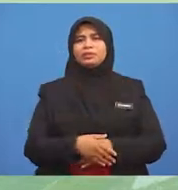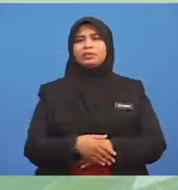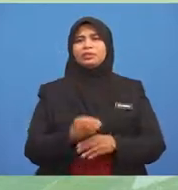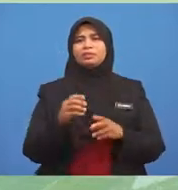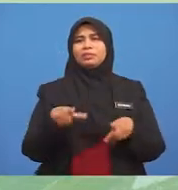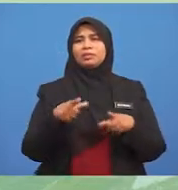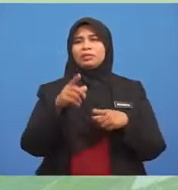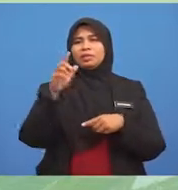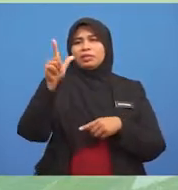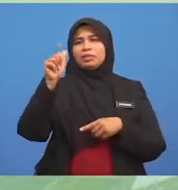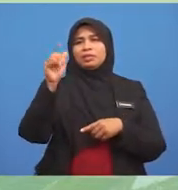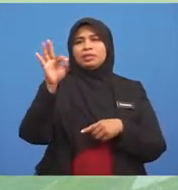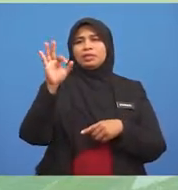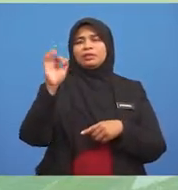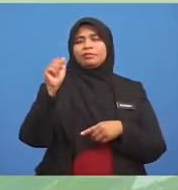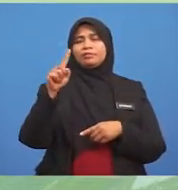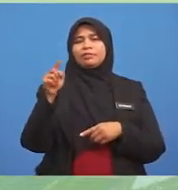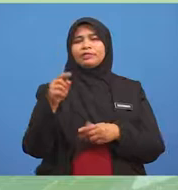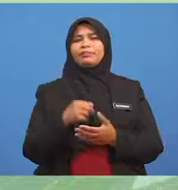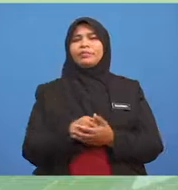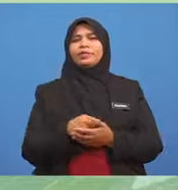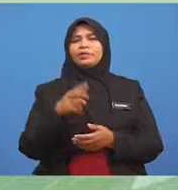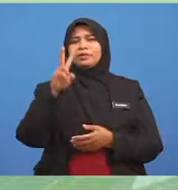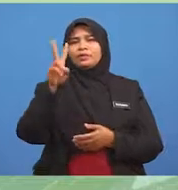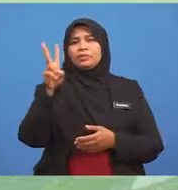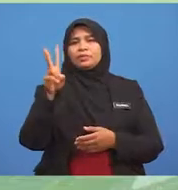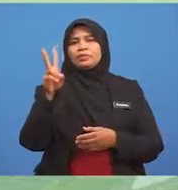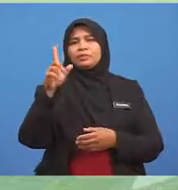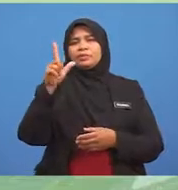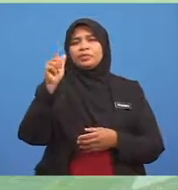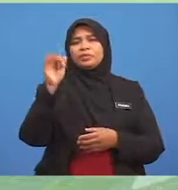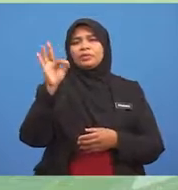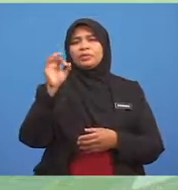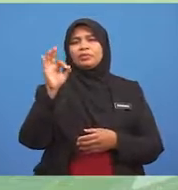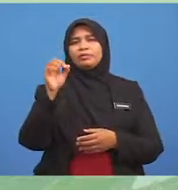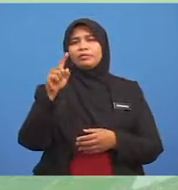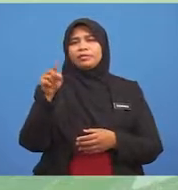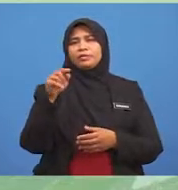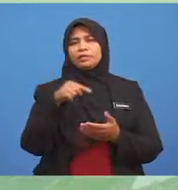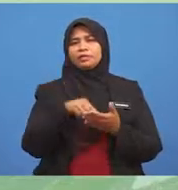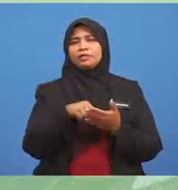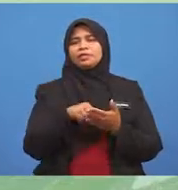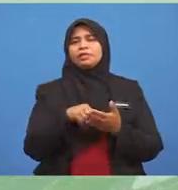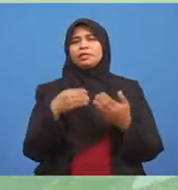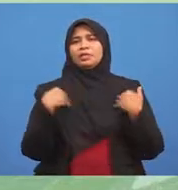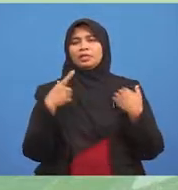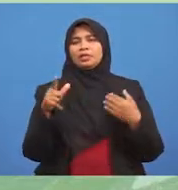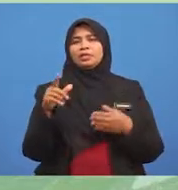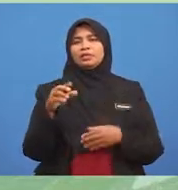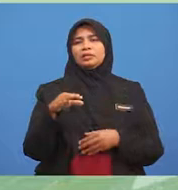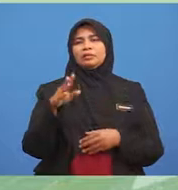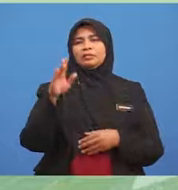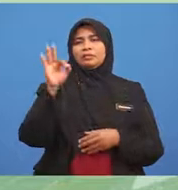walyabni. Kedua-dua lafaz ini adalah fi'il mudhari' atau istilah bahasa Inggerisnya present